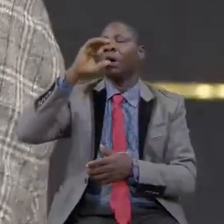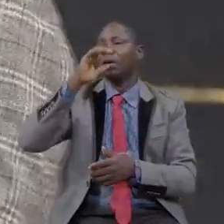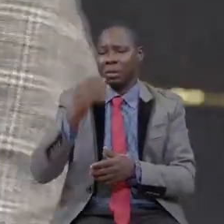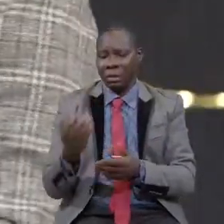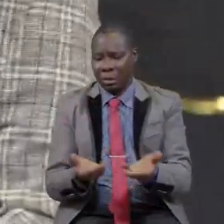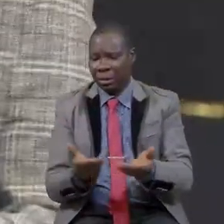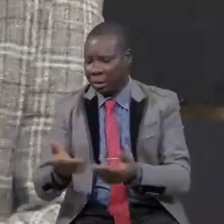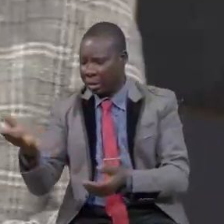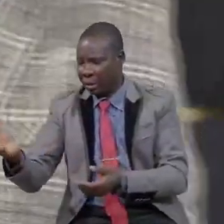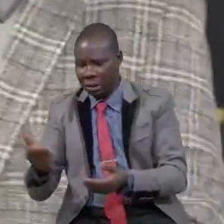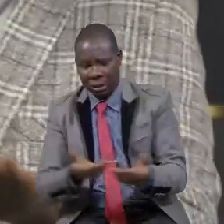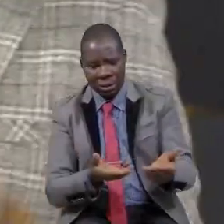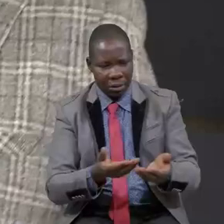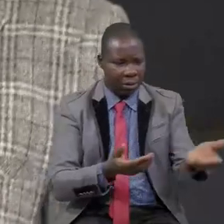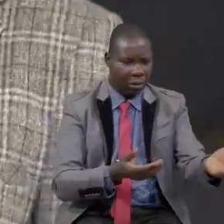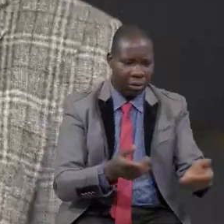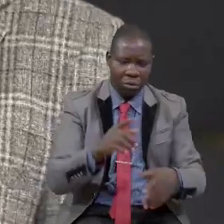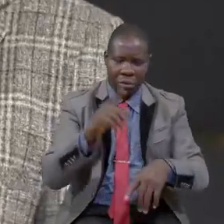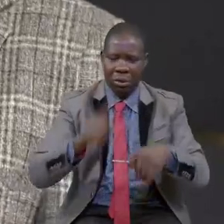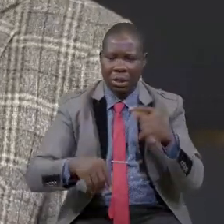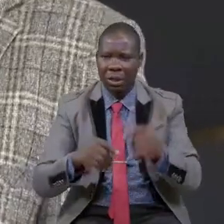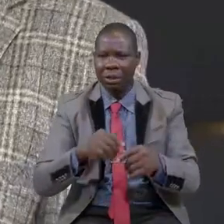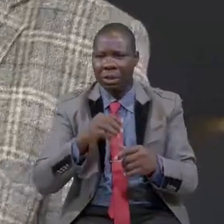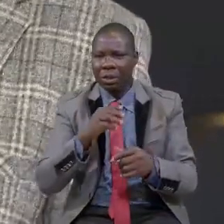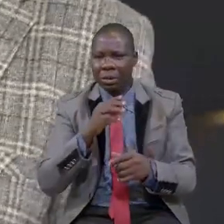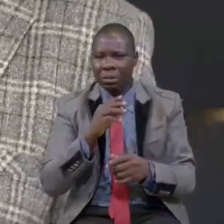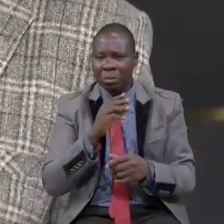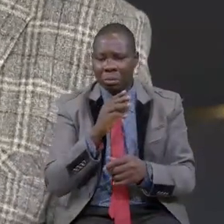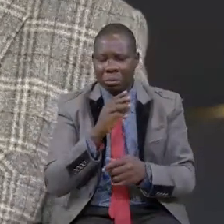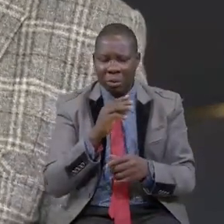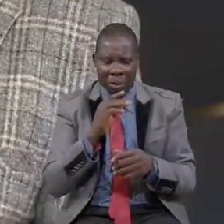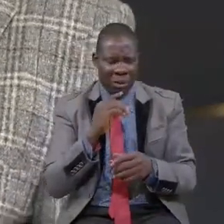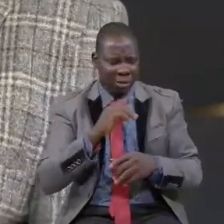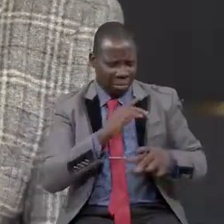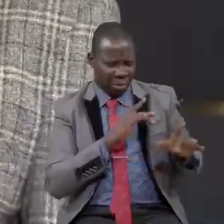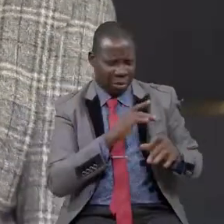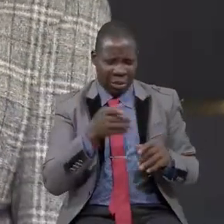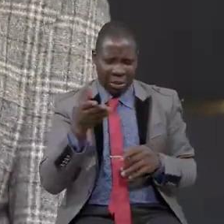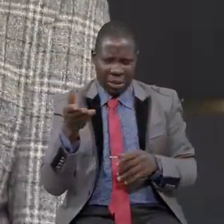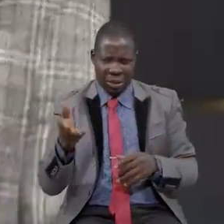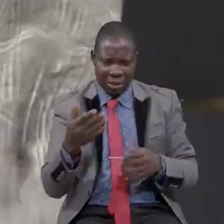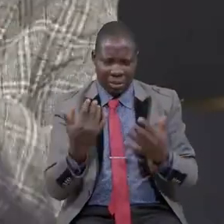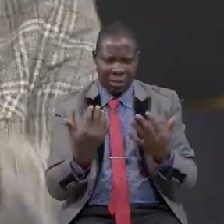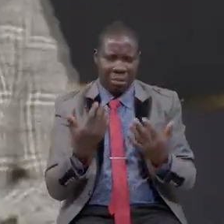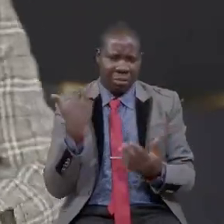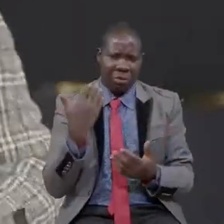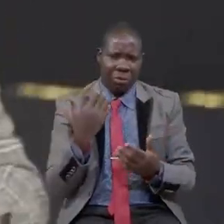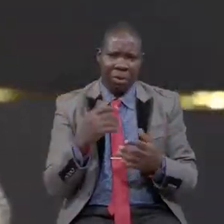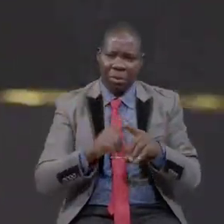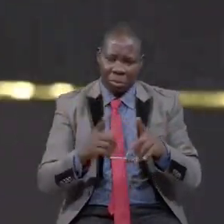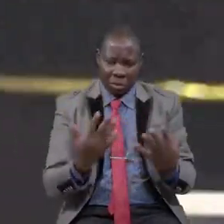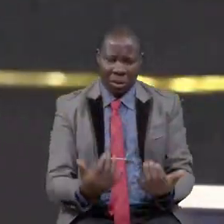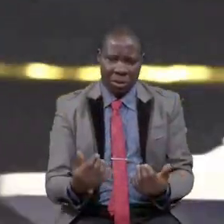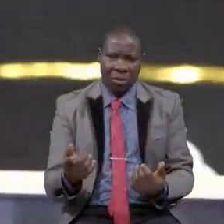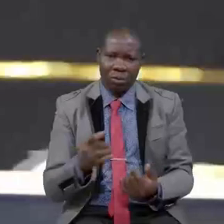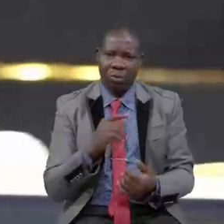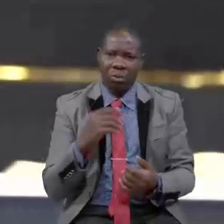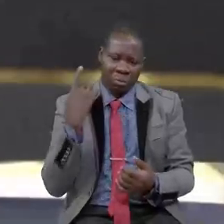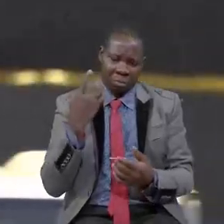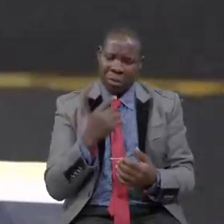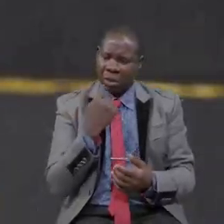tourner passer par là. Vous ne pouvez pas les prédire. Pas le passé, on pouvait prédire. Non, il ne peut pas faire ça. Amenez-le au